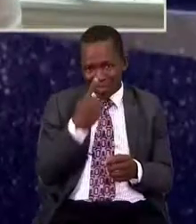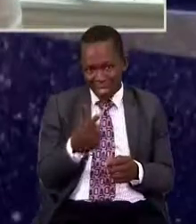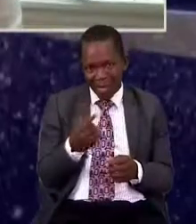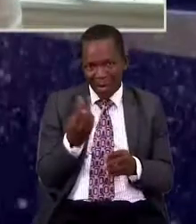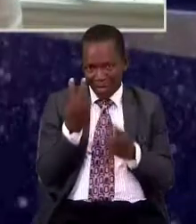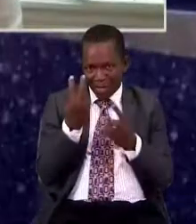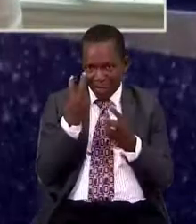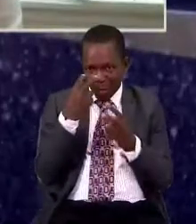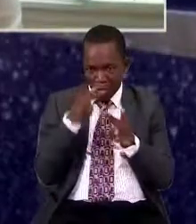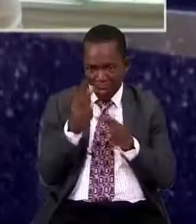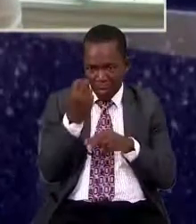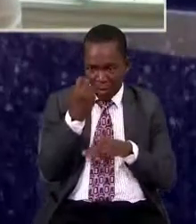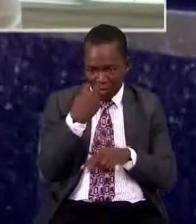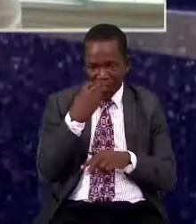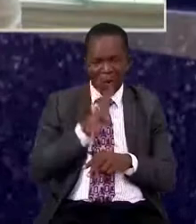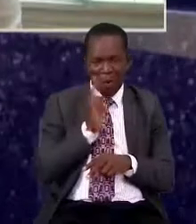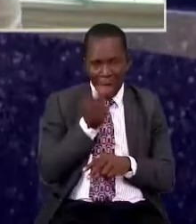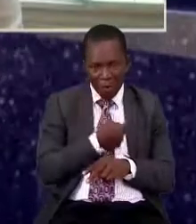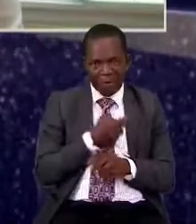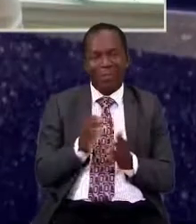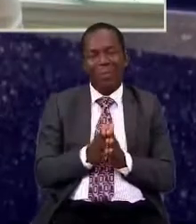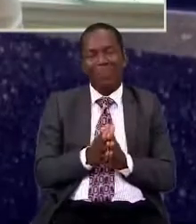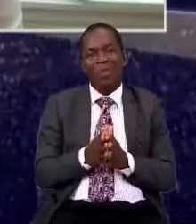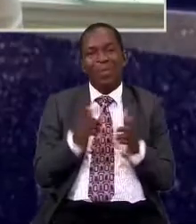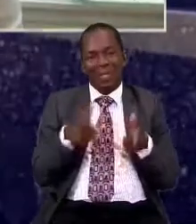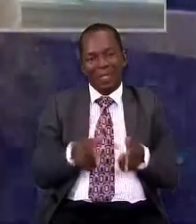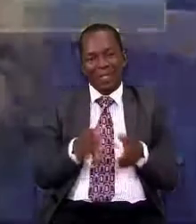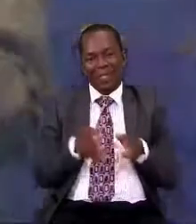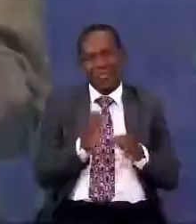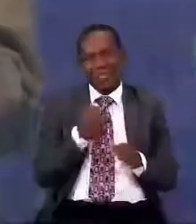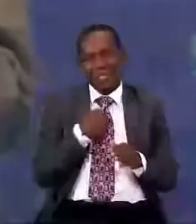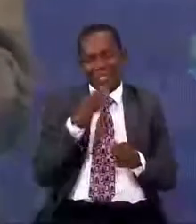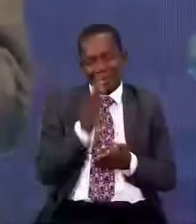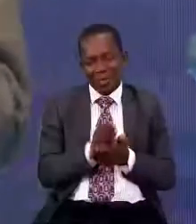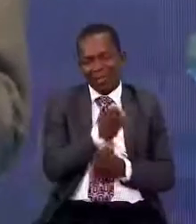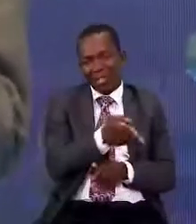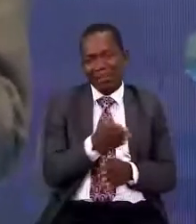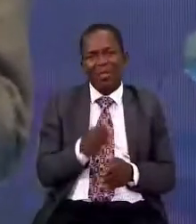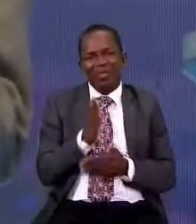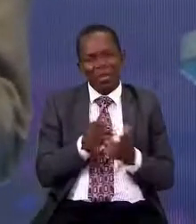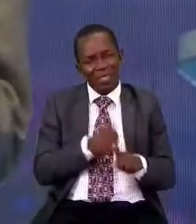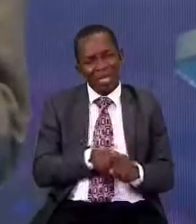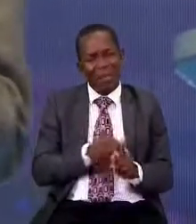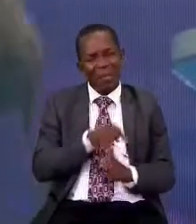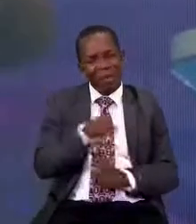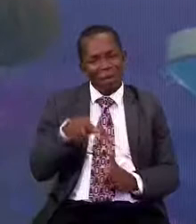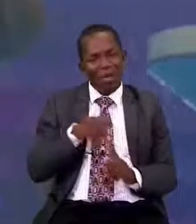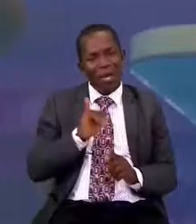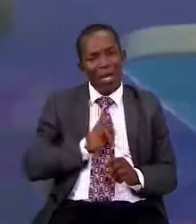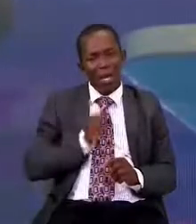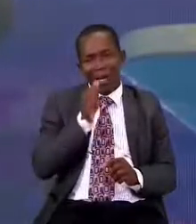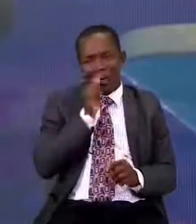Parfois, quand je prêche, je regarde un homme, une femme